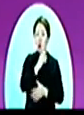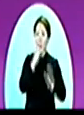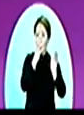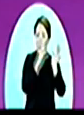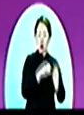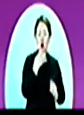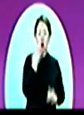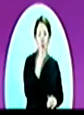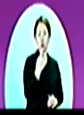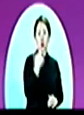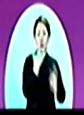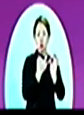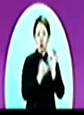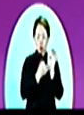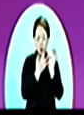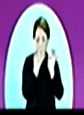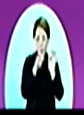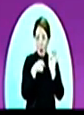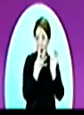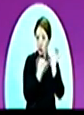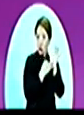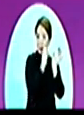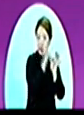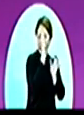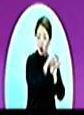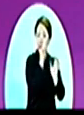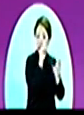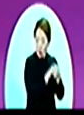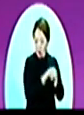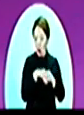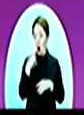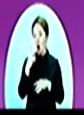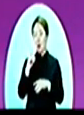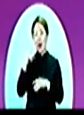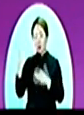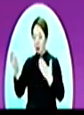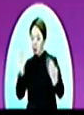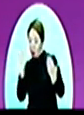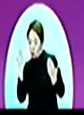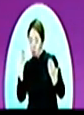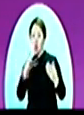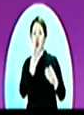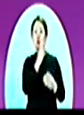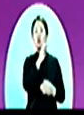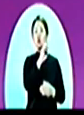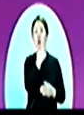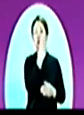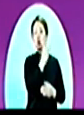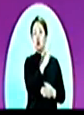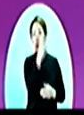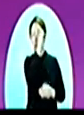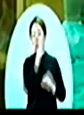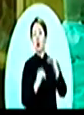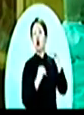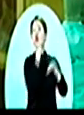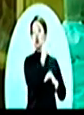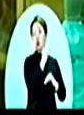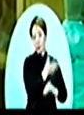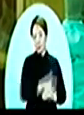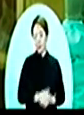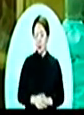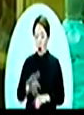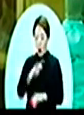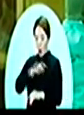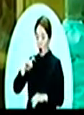434.7 сая Америк долларт хүрч 2015 онтой харьцуулахад 43% өссөн байна. Хувийн